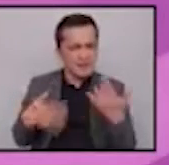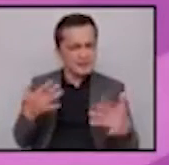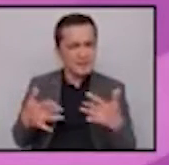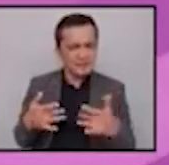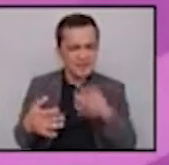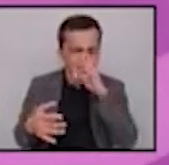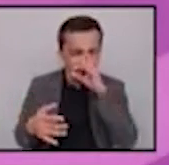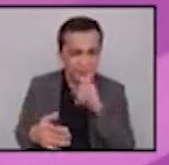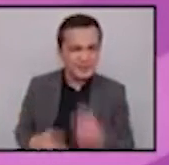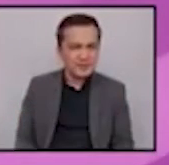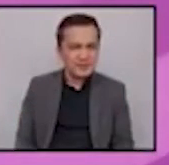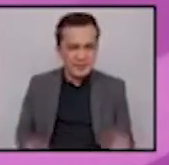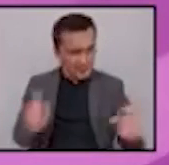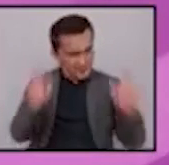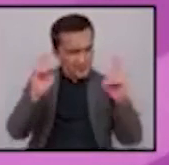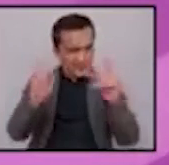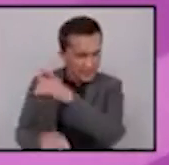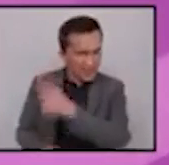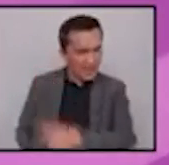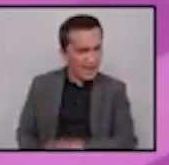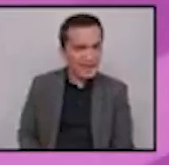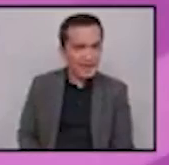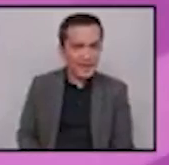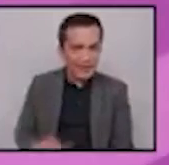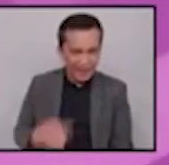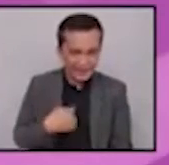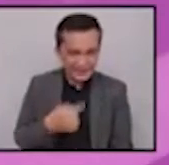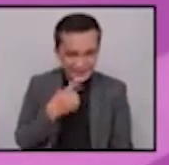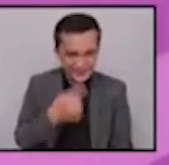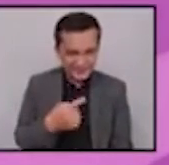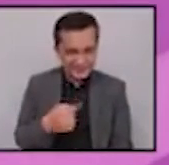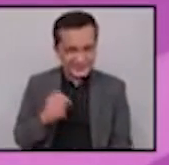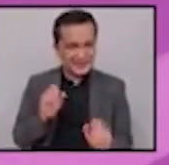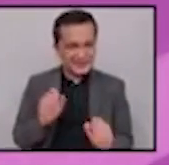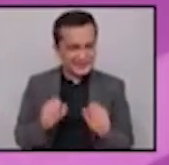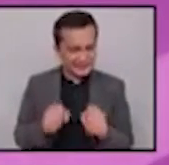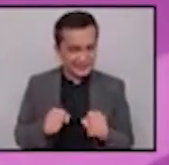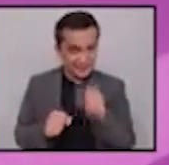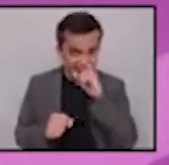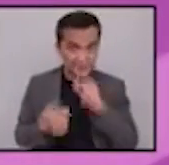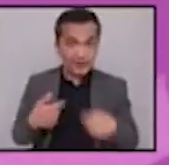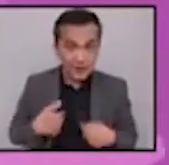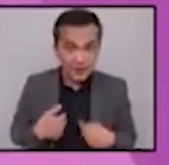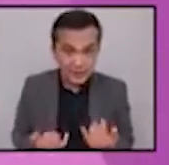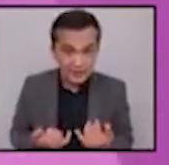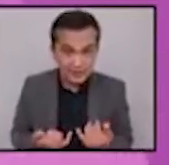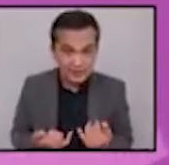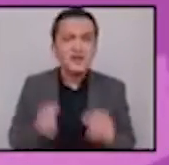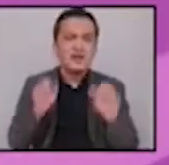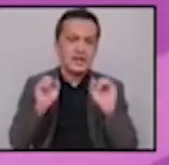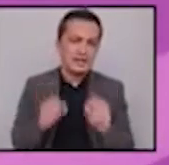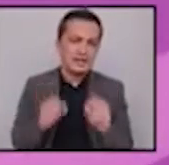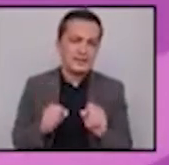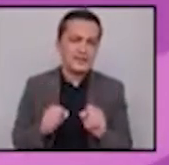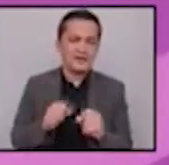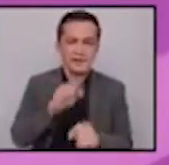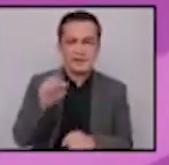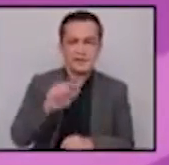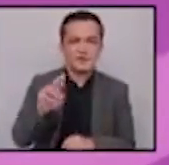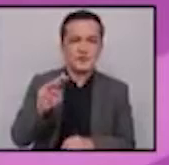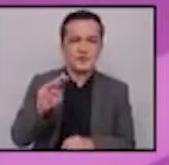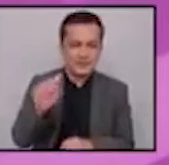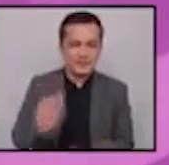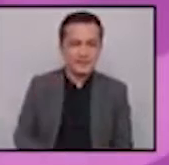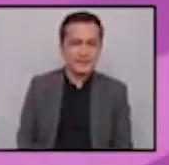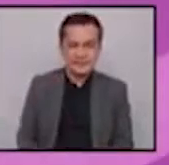bilis nila. Ako nga, hindi nga nakataya ko eh. Sa age kong to, nakaya ko magzumba. 3 taon ang byuda si